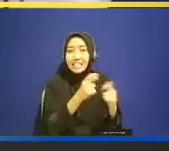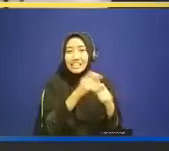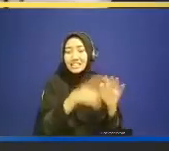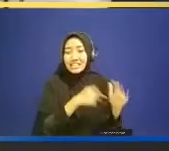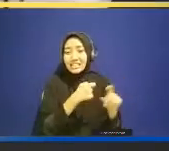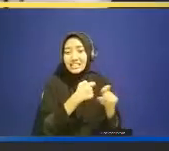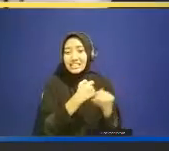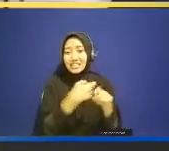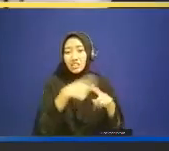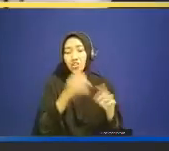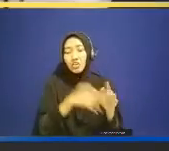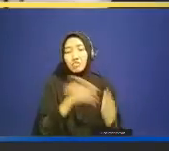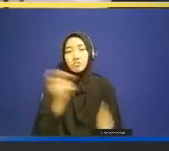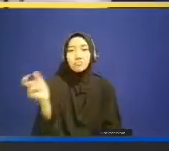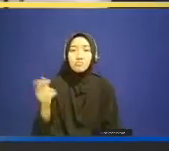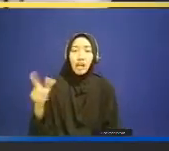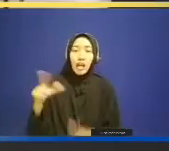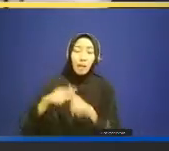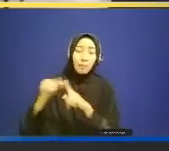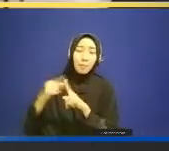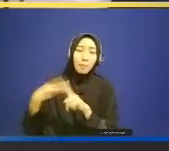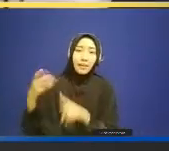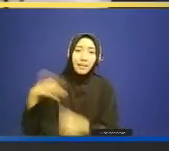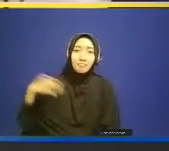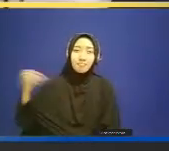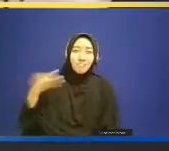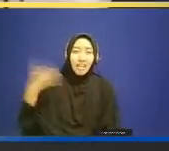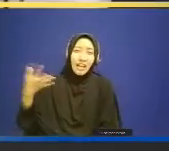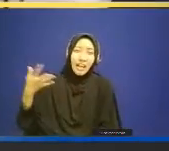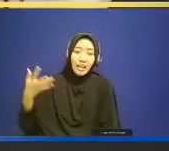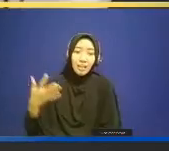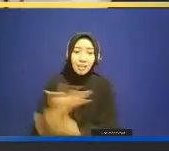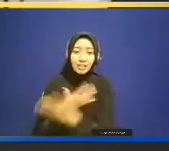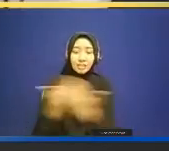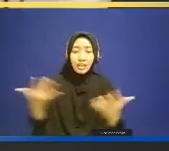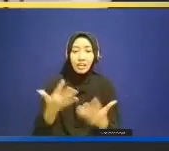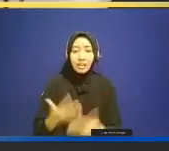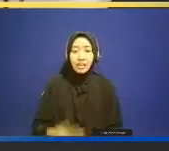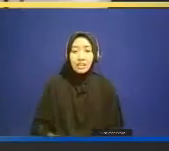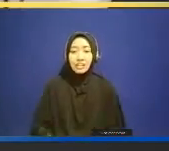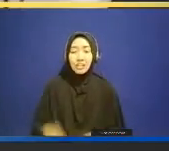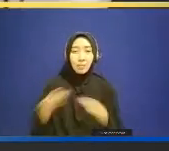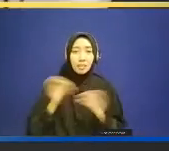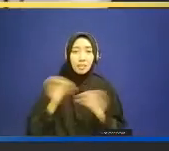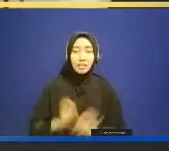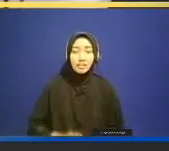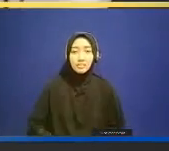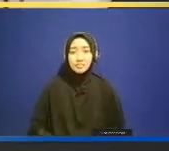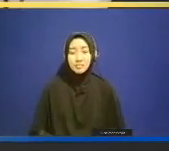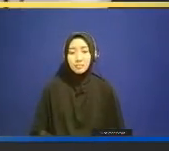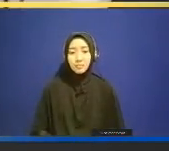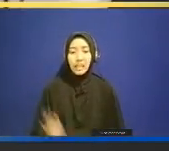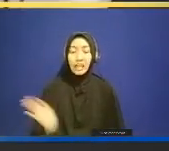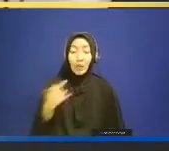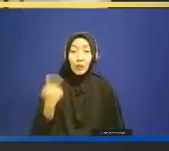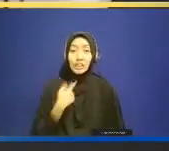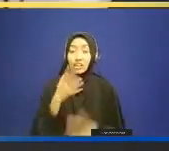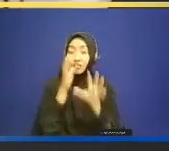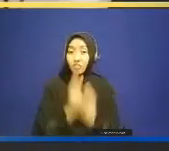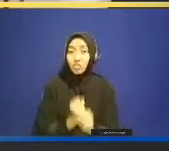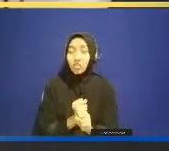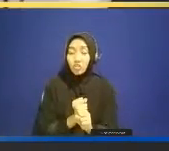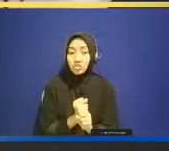Om kemahalan APBN ya rakyat bisa bikin tidak pakai food estate di Ayu kita